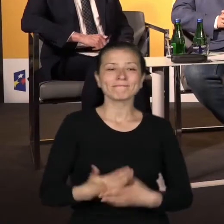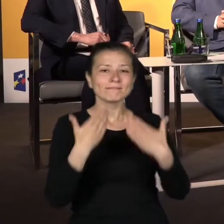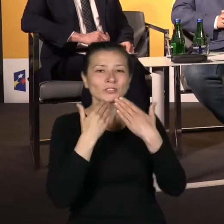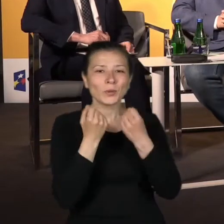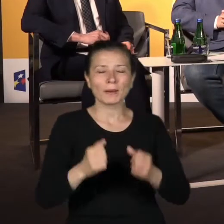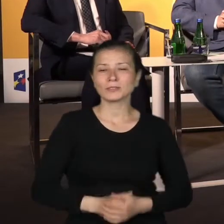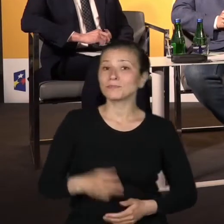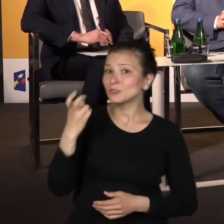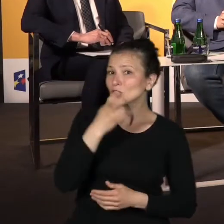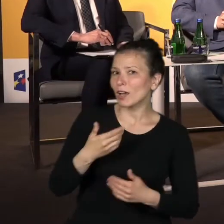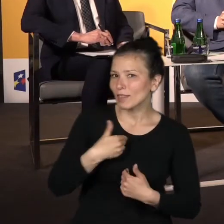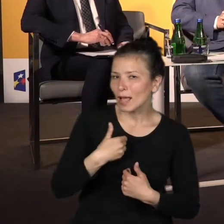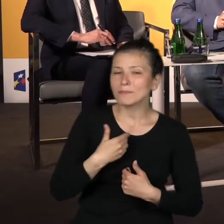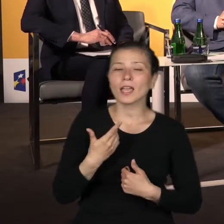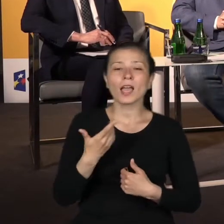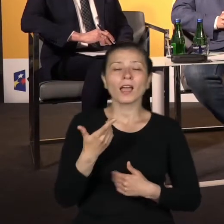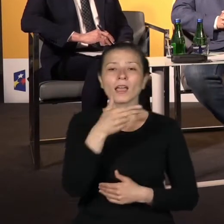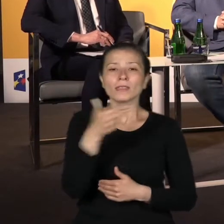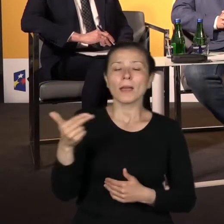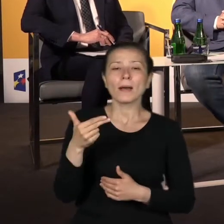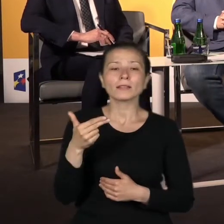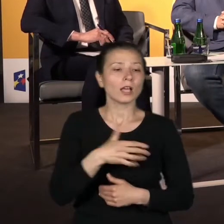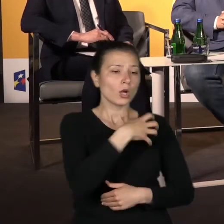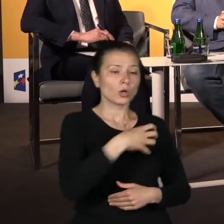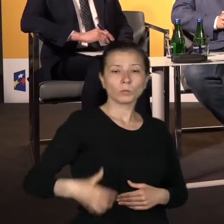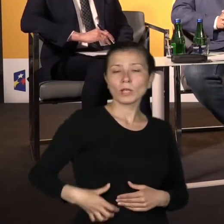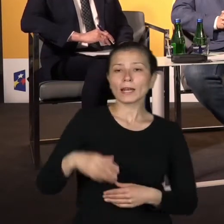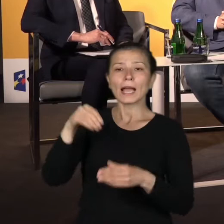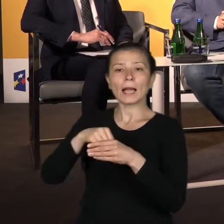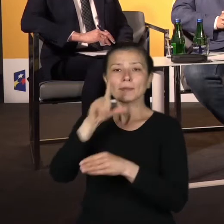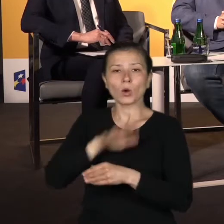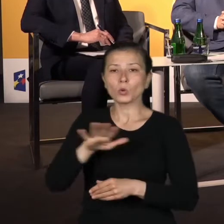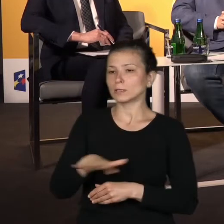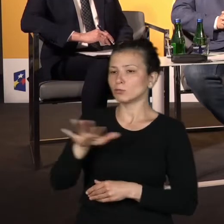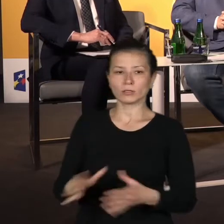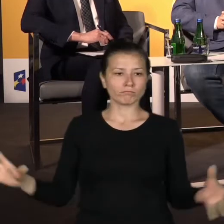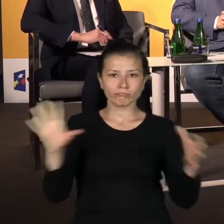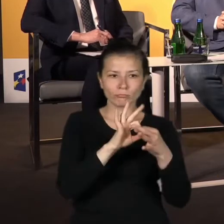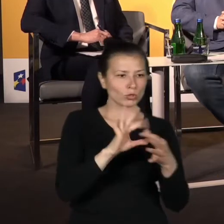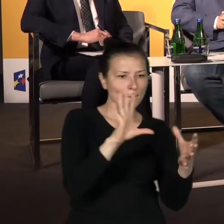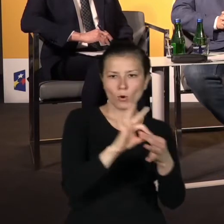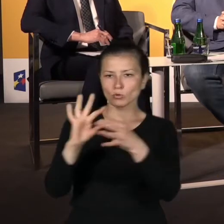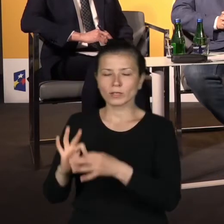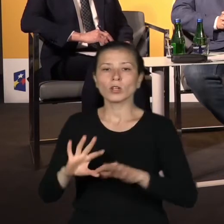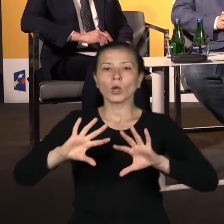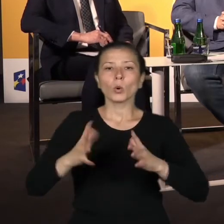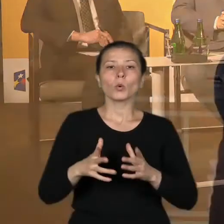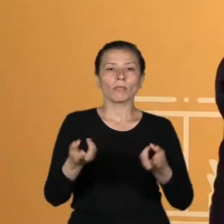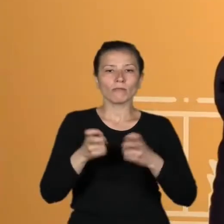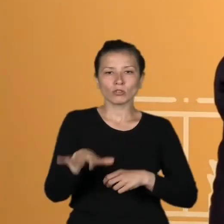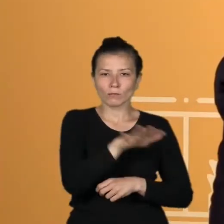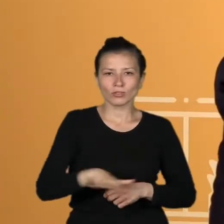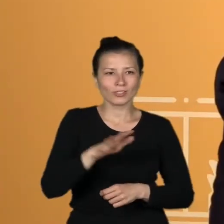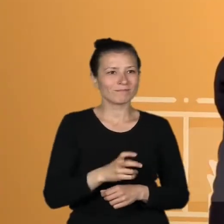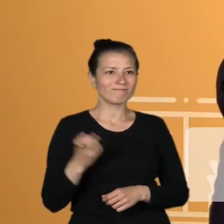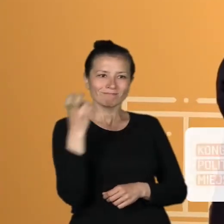Szczególnie ciekawy jest dla mnie ten wątek łączenia gospodarki, kapitału ludzkiego i przestrzeni, to znaczy tworzenia właśnie takich przestrzeni, które są